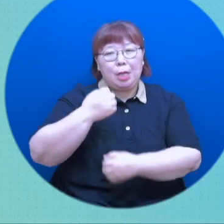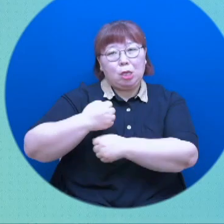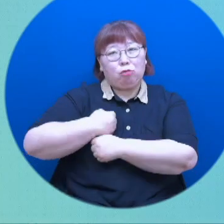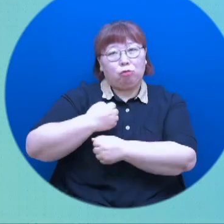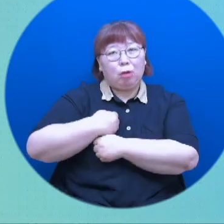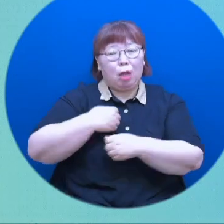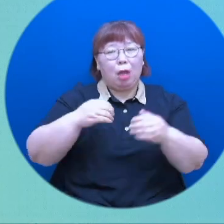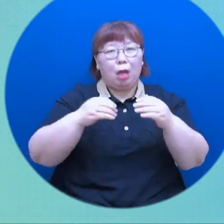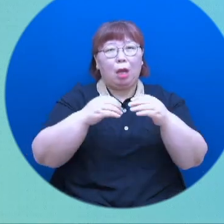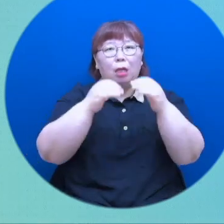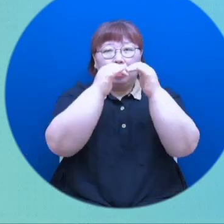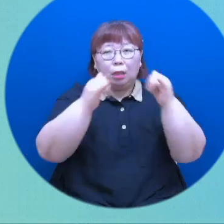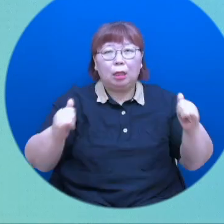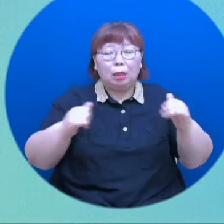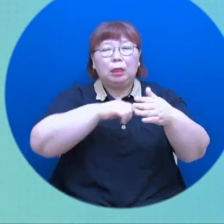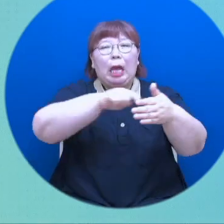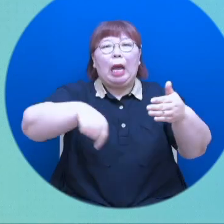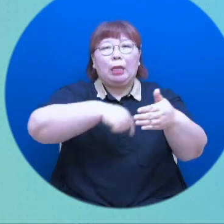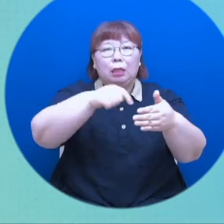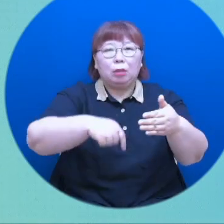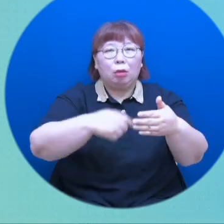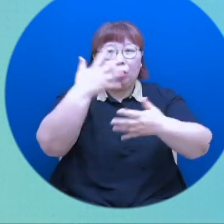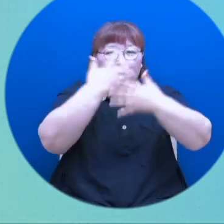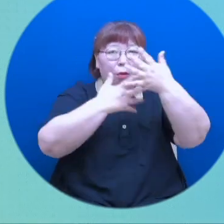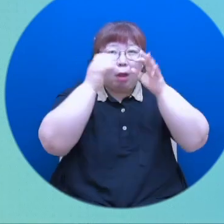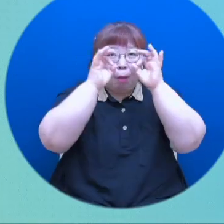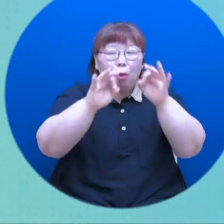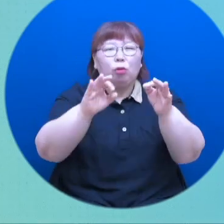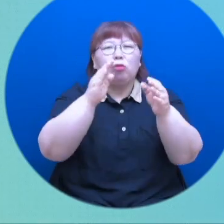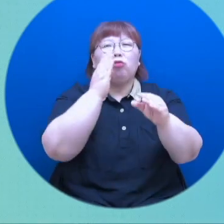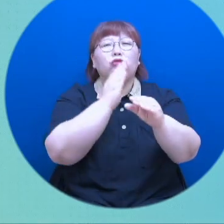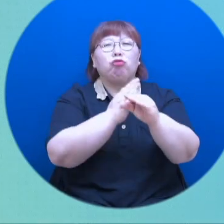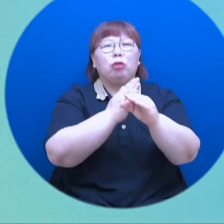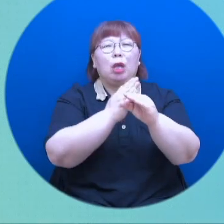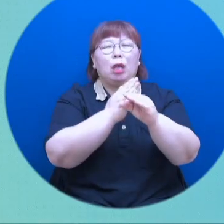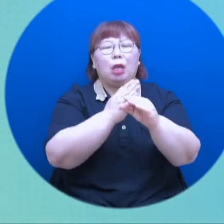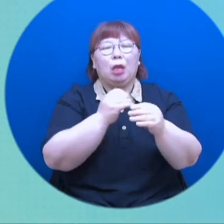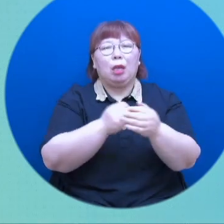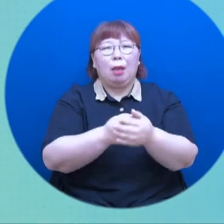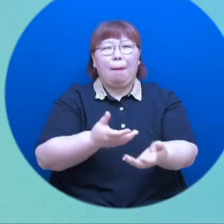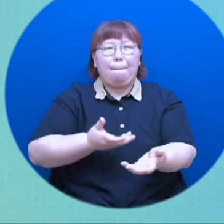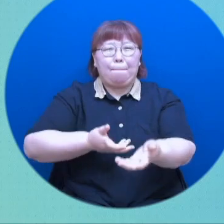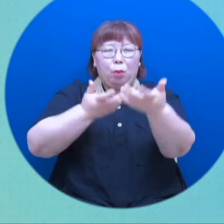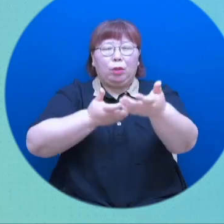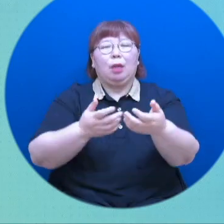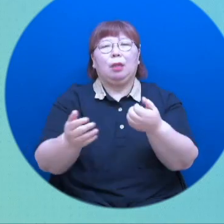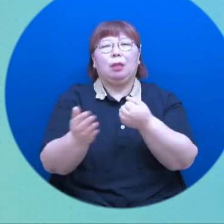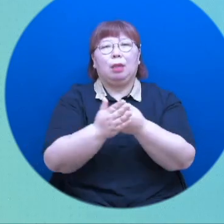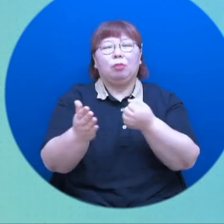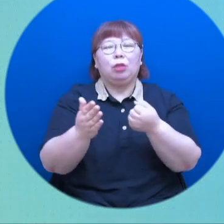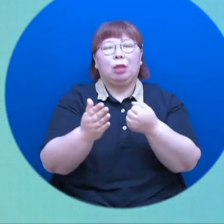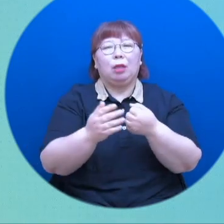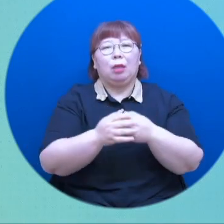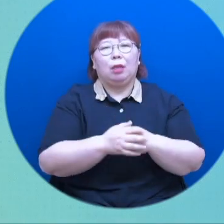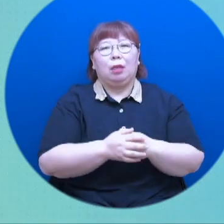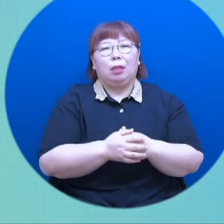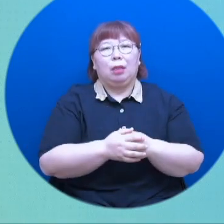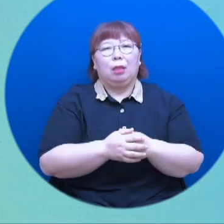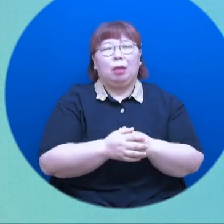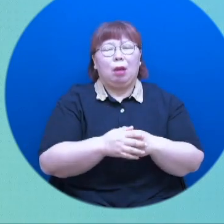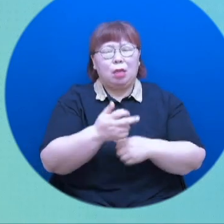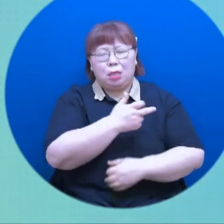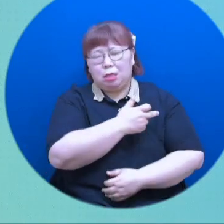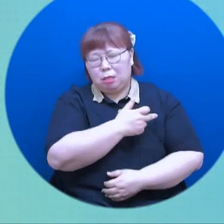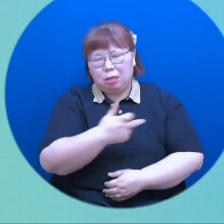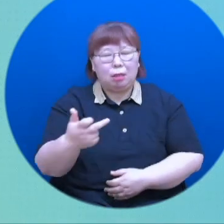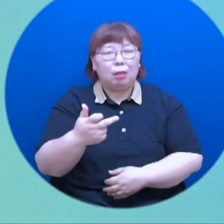텐트에서 영화를 보고 있을 때에 인민군이 쏜 포탄이 천막에 떨어지면서